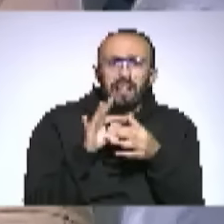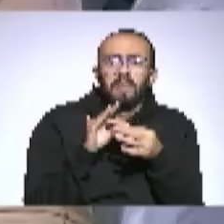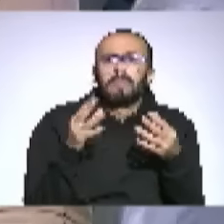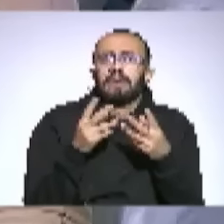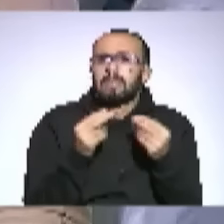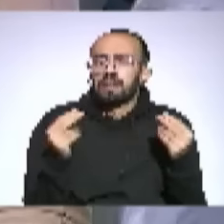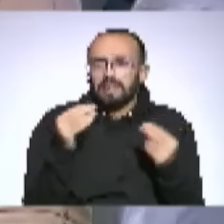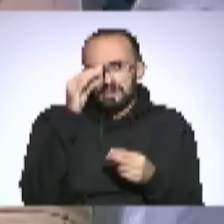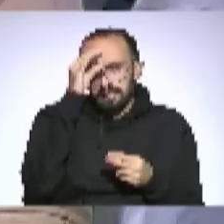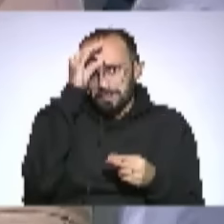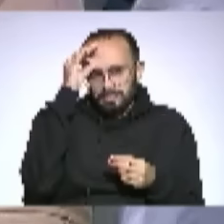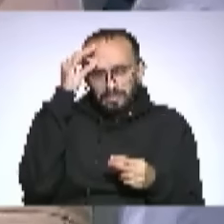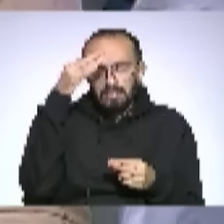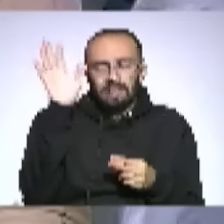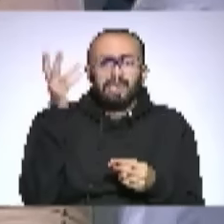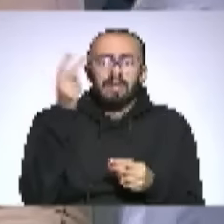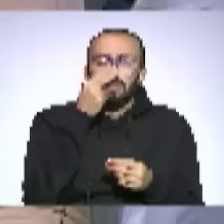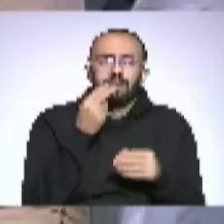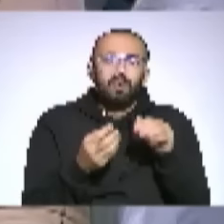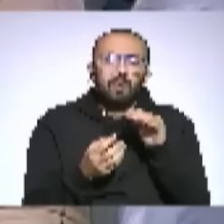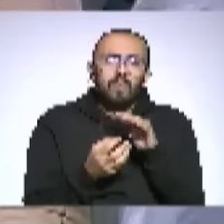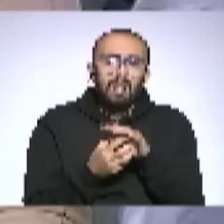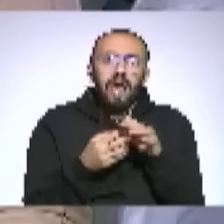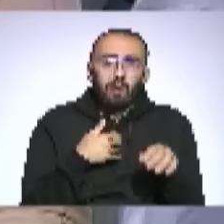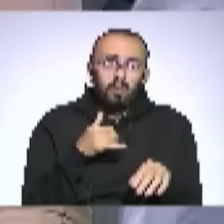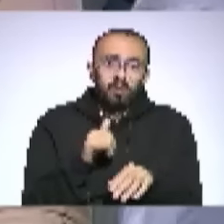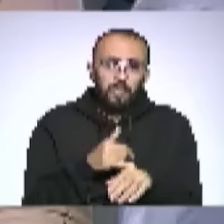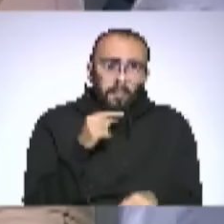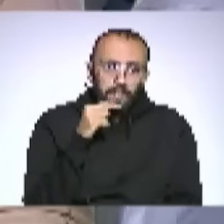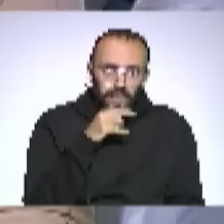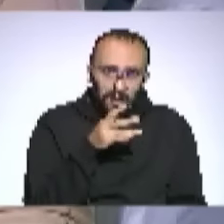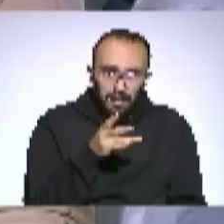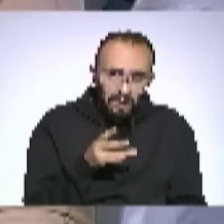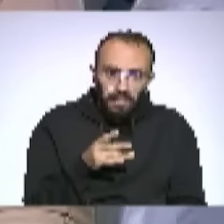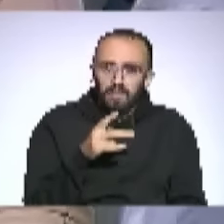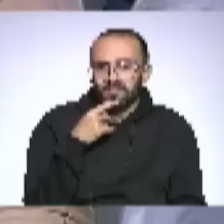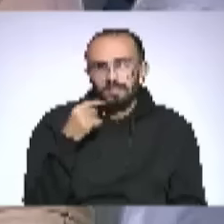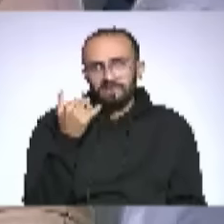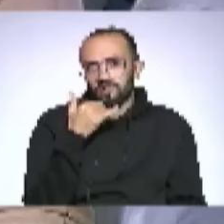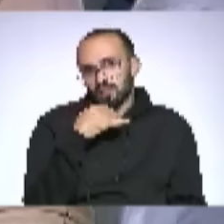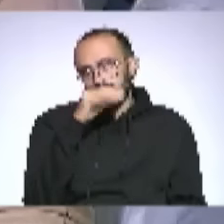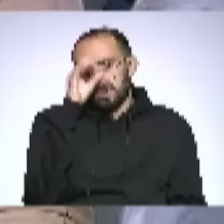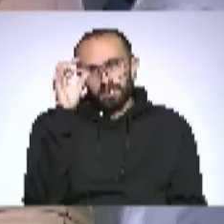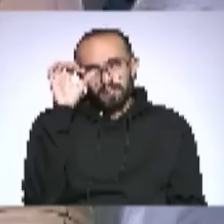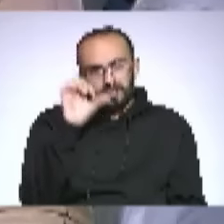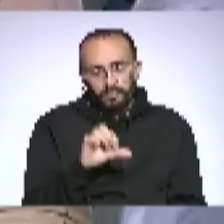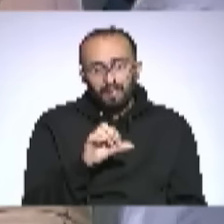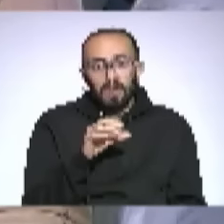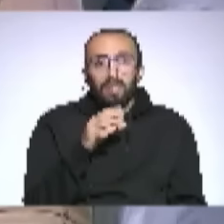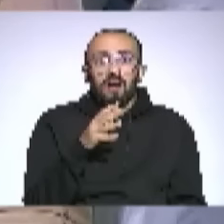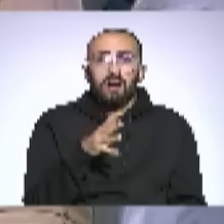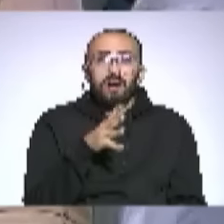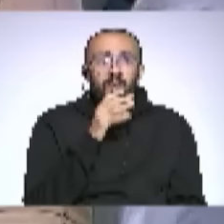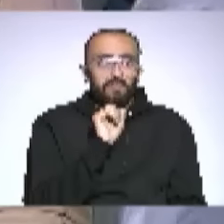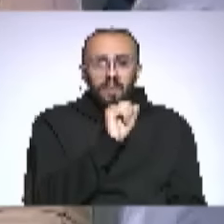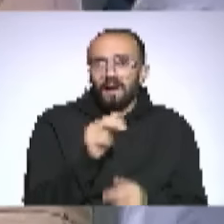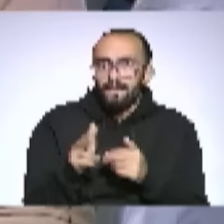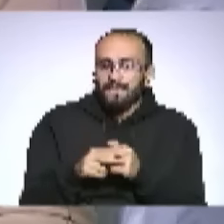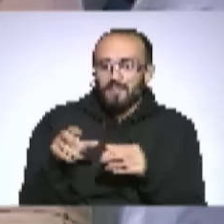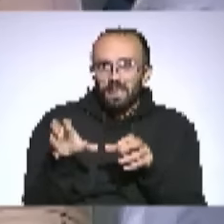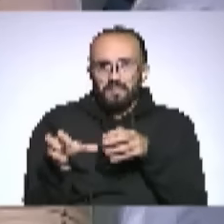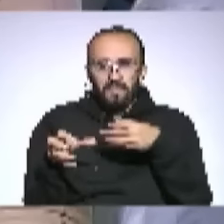كتير زي مثلا انه كان في الكليه عاوز يخطب واحده معاه وبعدين ما حصلش نصيب وانه اب اعترافها اعترض انه هو من